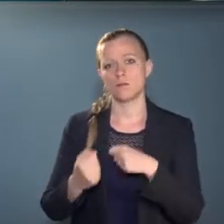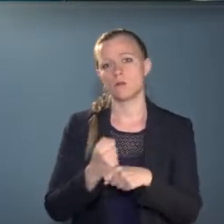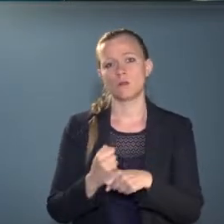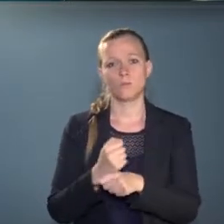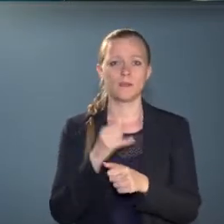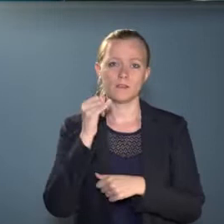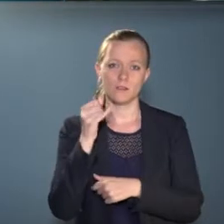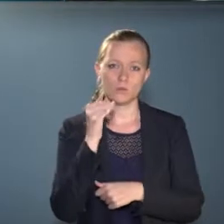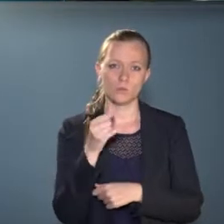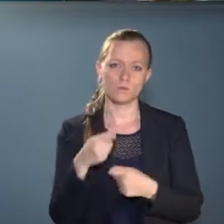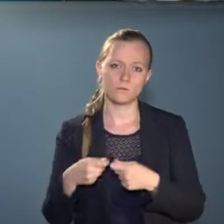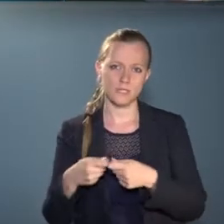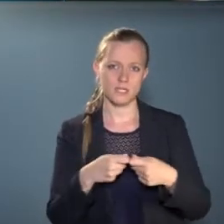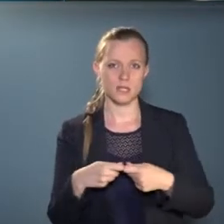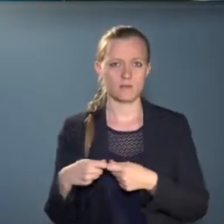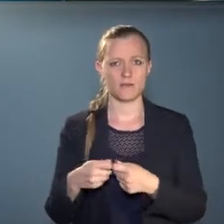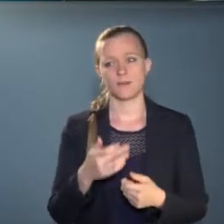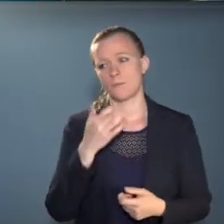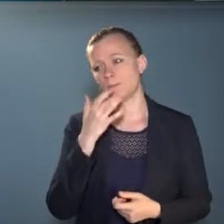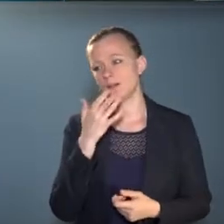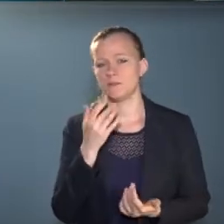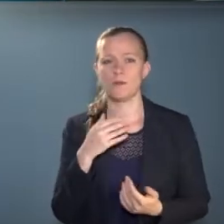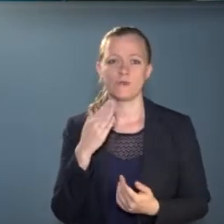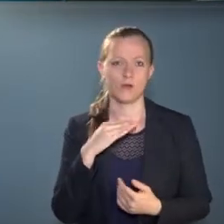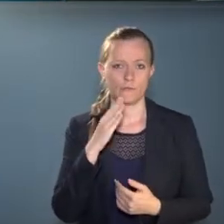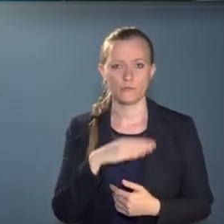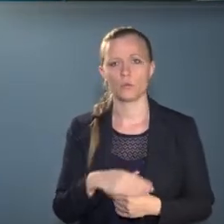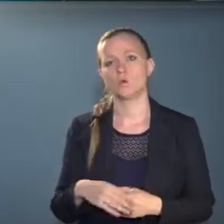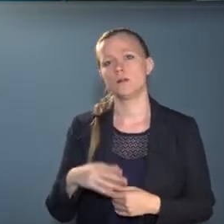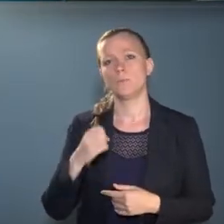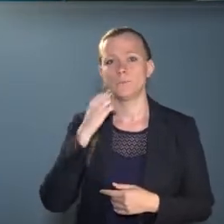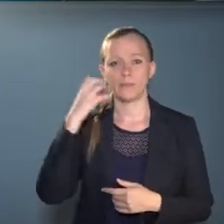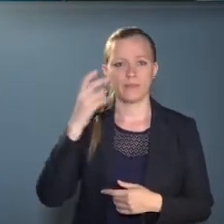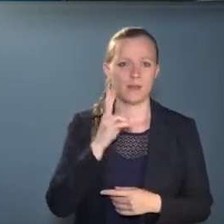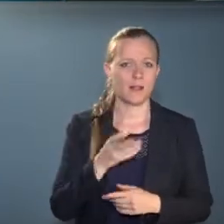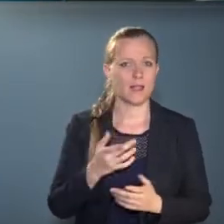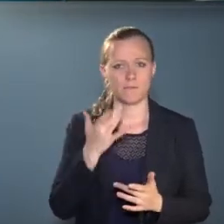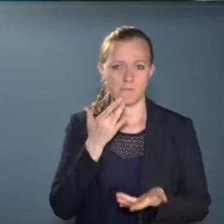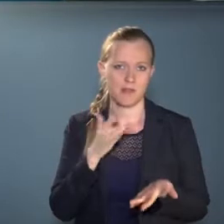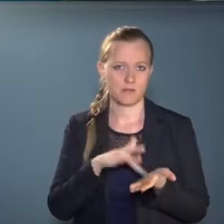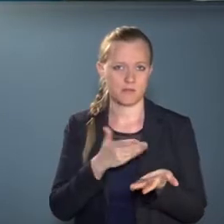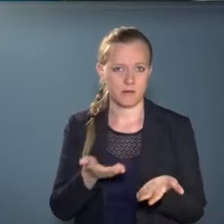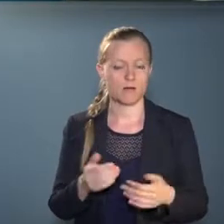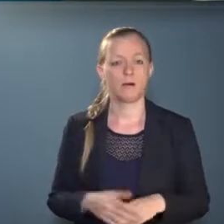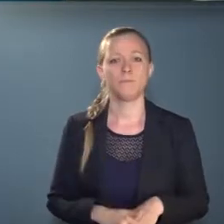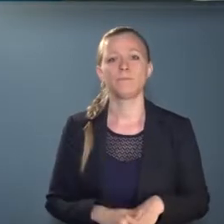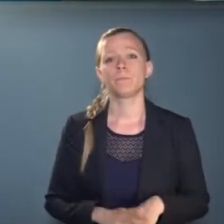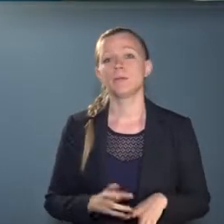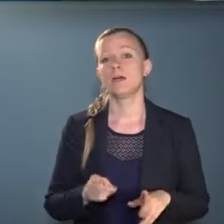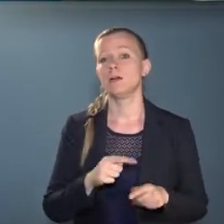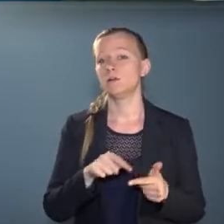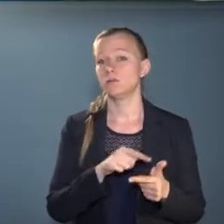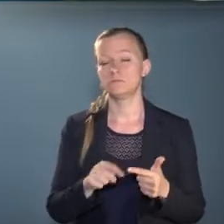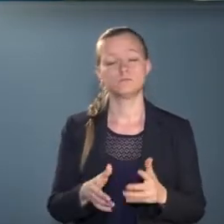tanulmányutakat szervezni. Mondjuk például Frankfurt vagy München lehet erre példa. Akik hát